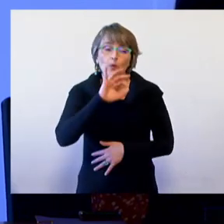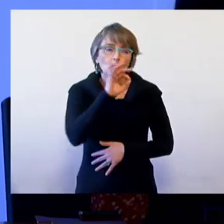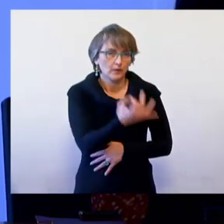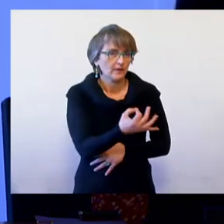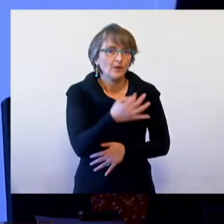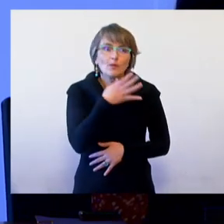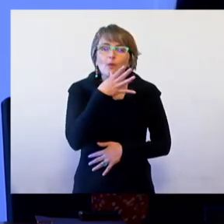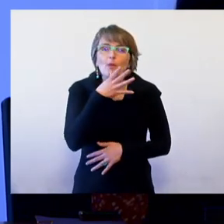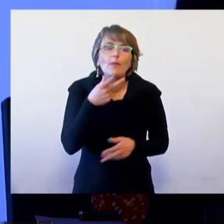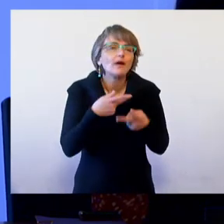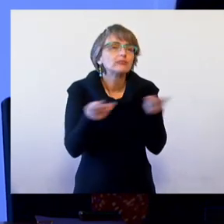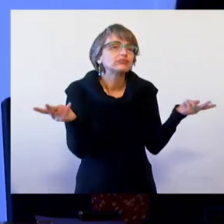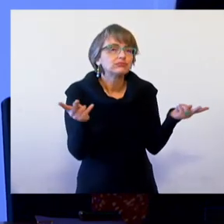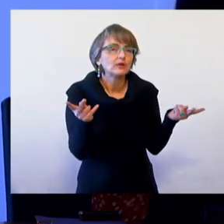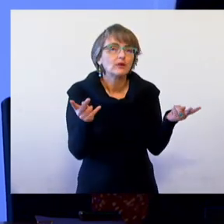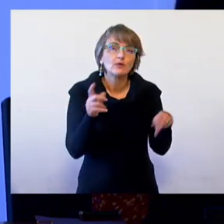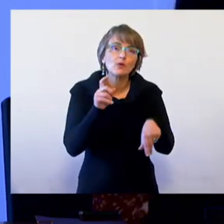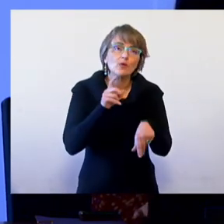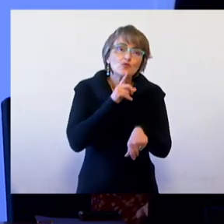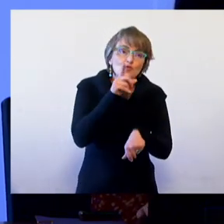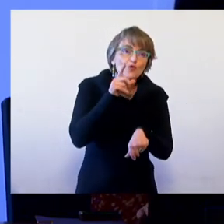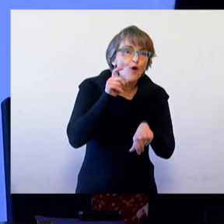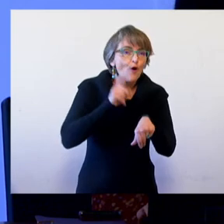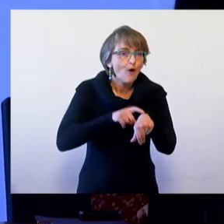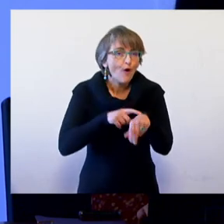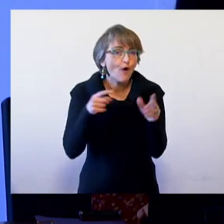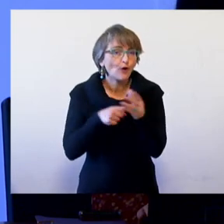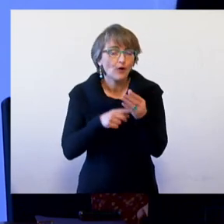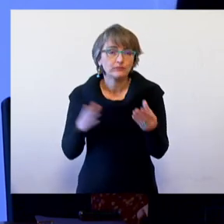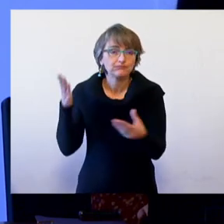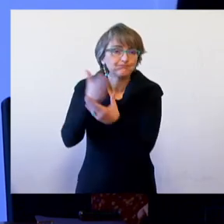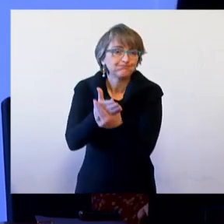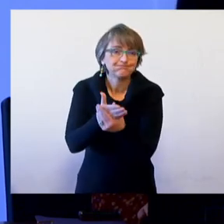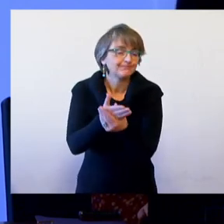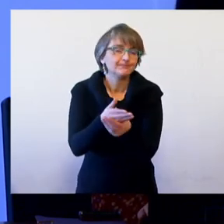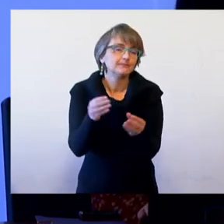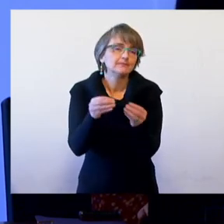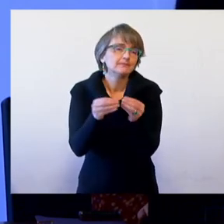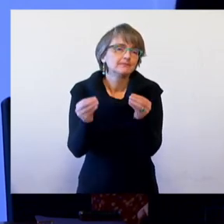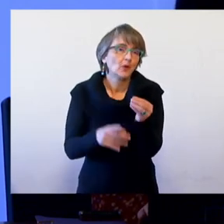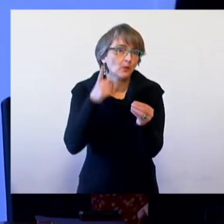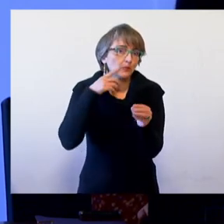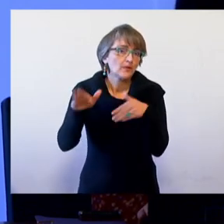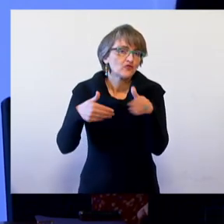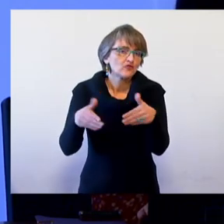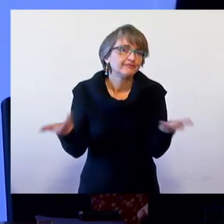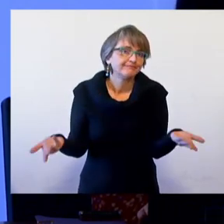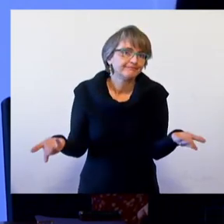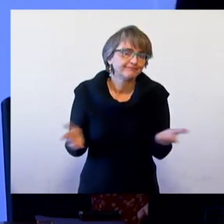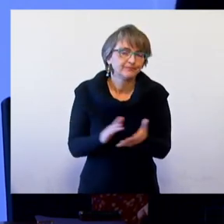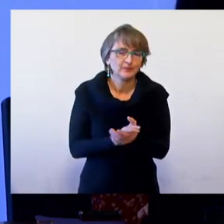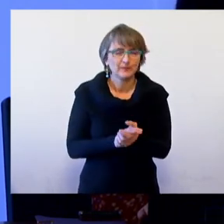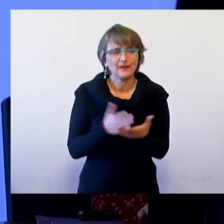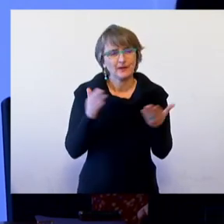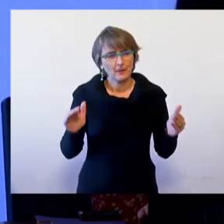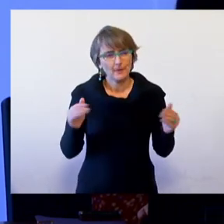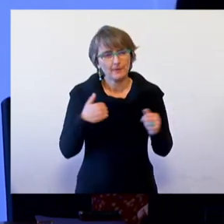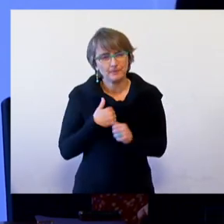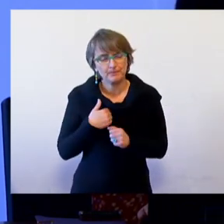des opérations parce qu'évidemment, il faut qu'elles soient efficaces. Mais il faut rappeler pourquoi ce marché est un